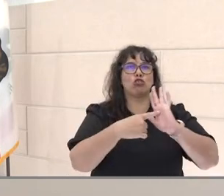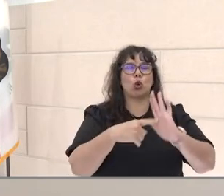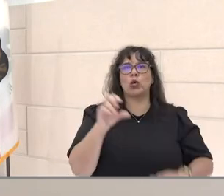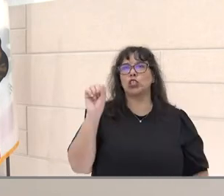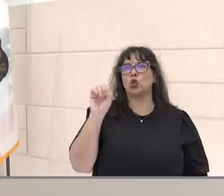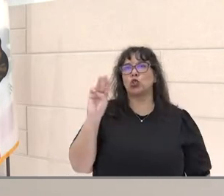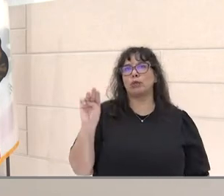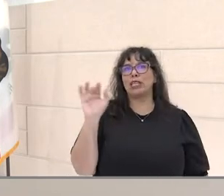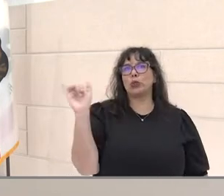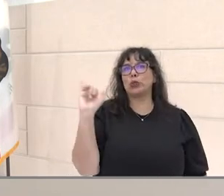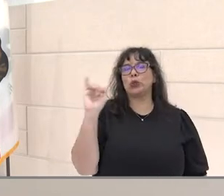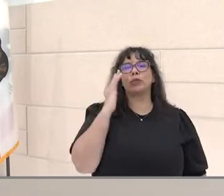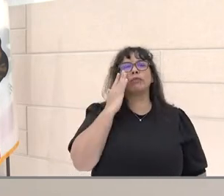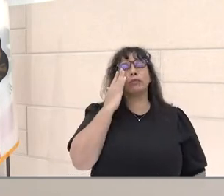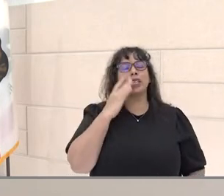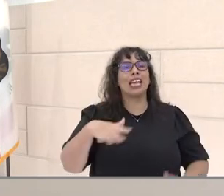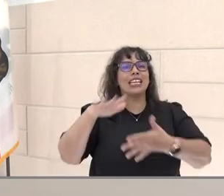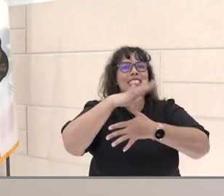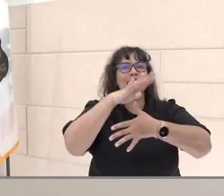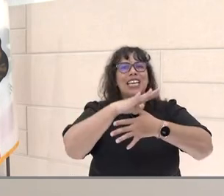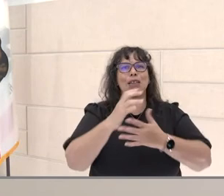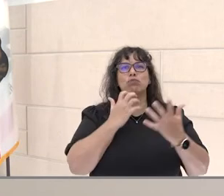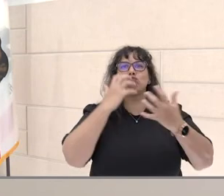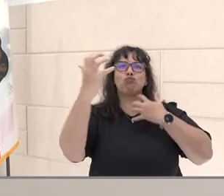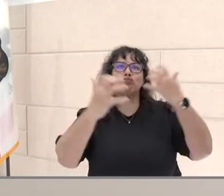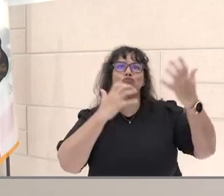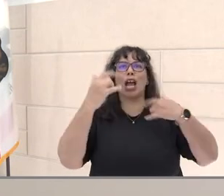แต่งการจบสายตามโซเชียลมีเดียพอง